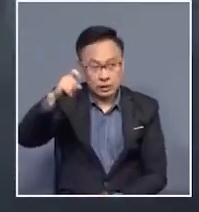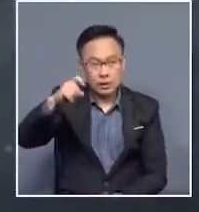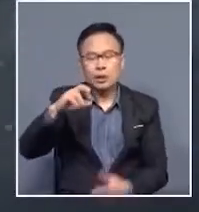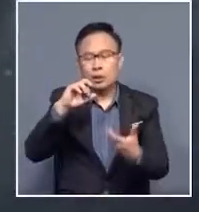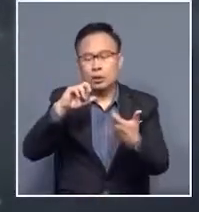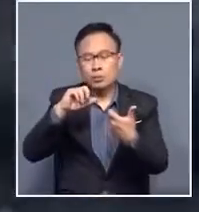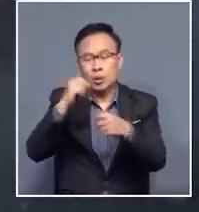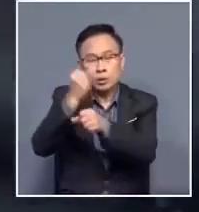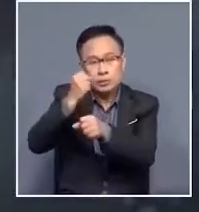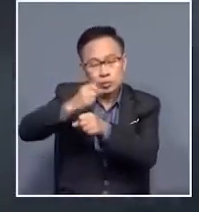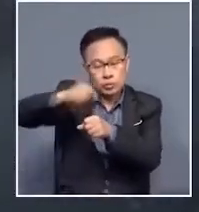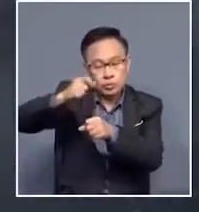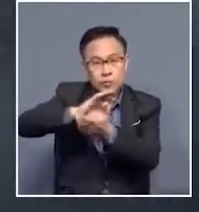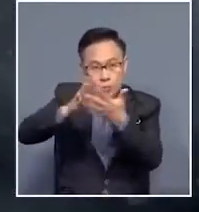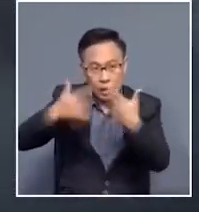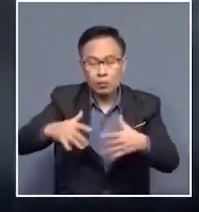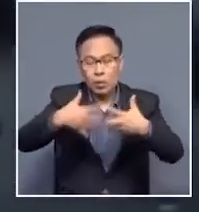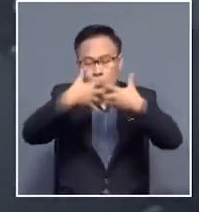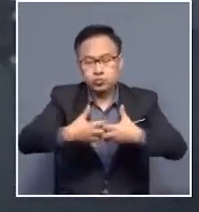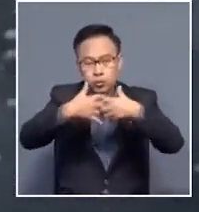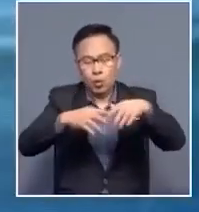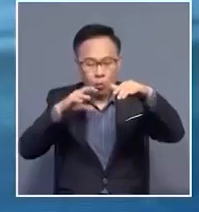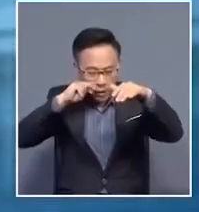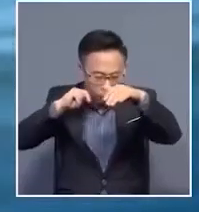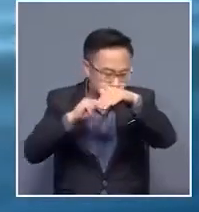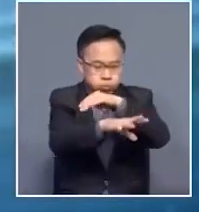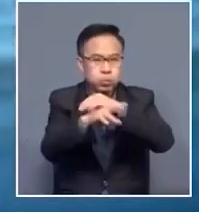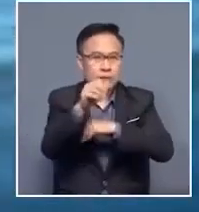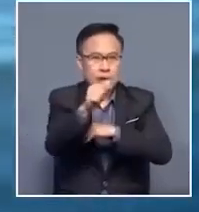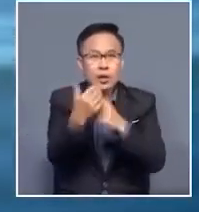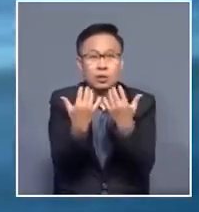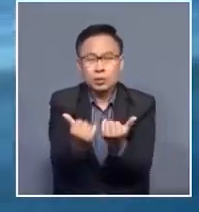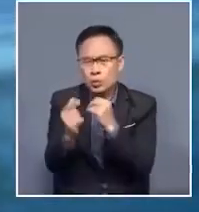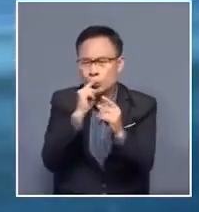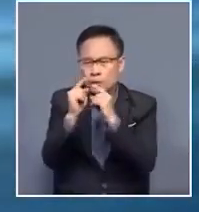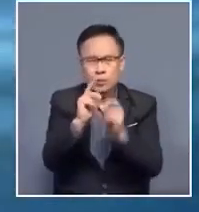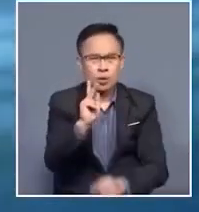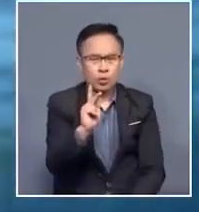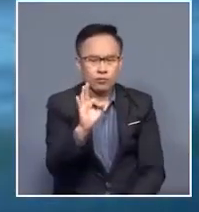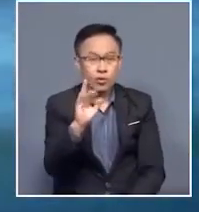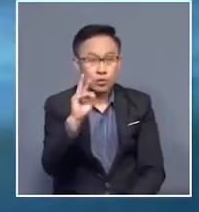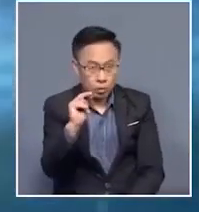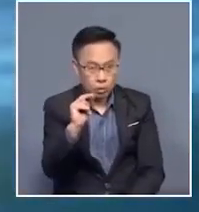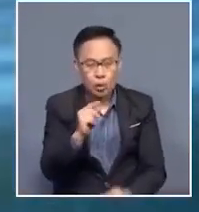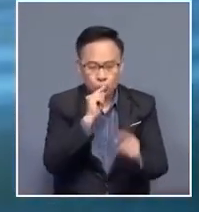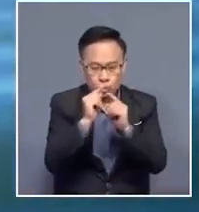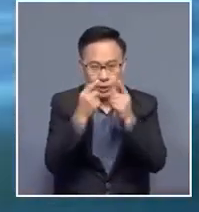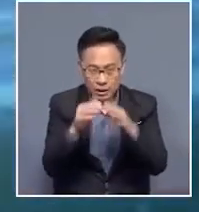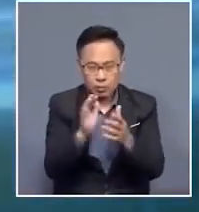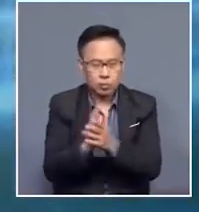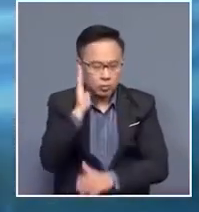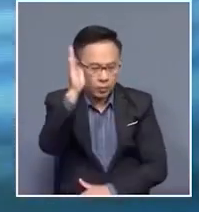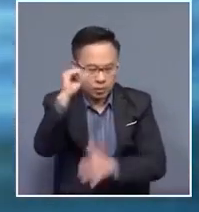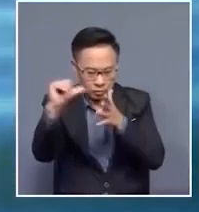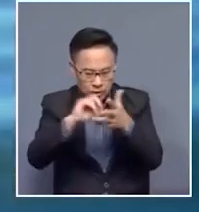านได ้ นครเองเนี่ยก็ได้มีการหารือนะครับกับการไฟฟ้านครหลวงนะครับก็มีการพูดคุยกันแล้วนะครับซึ่งการไฟฟ้านครหลวง